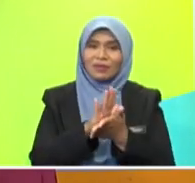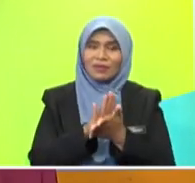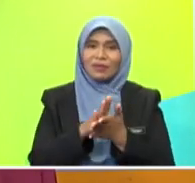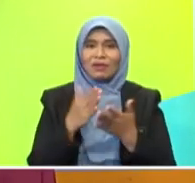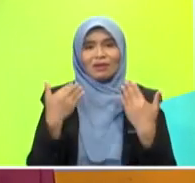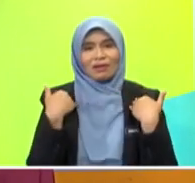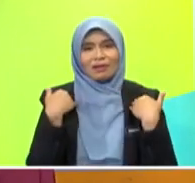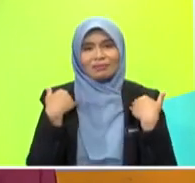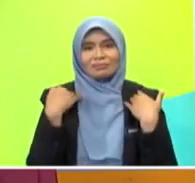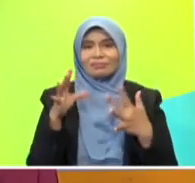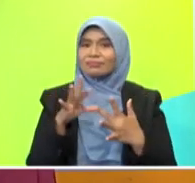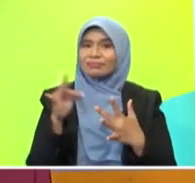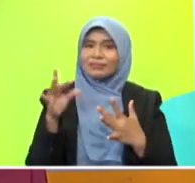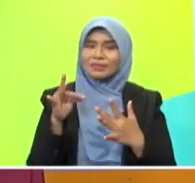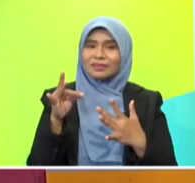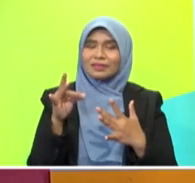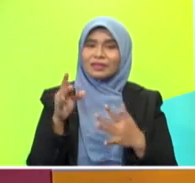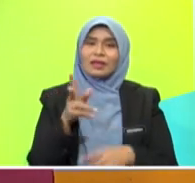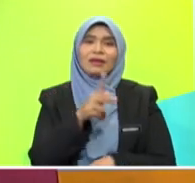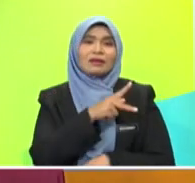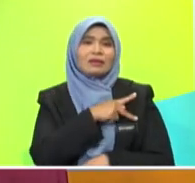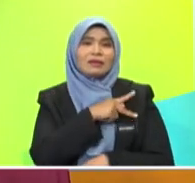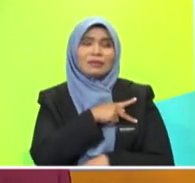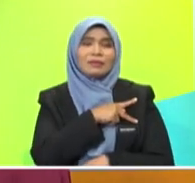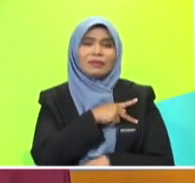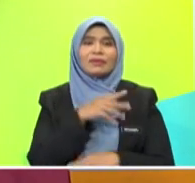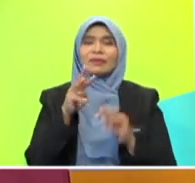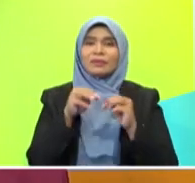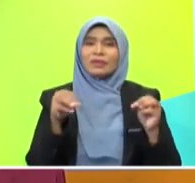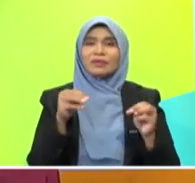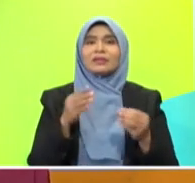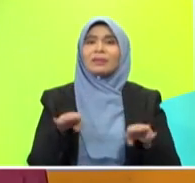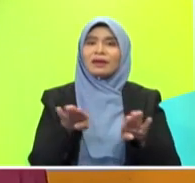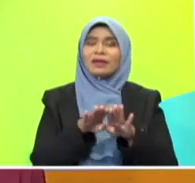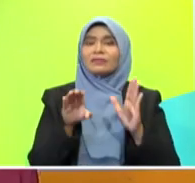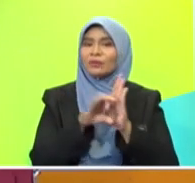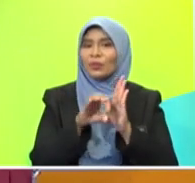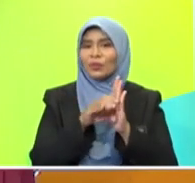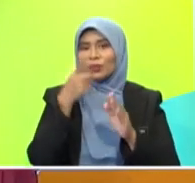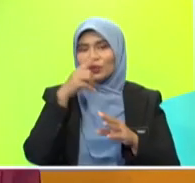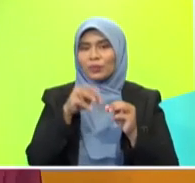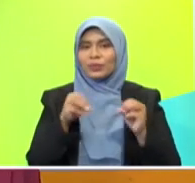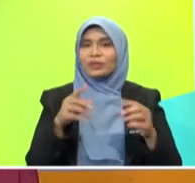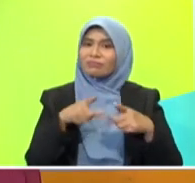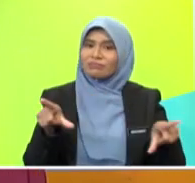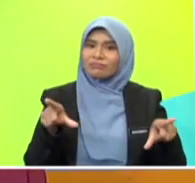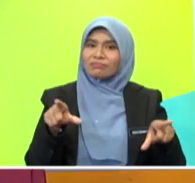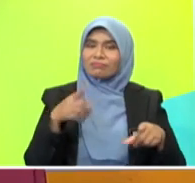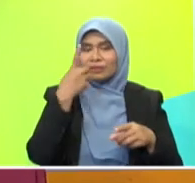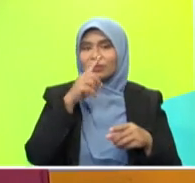melantik pemimpin-pemimpin murid sebagai teladan bagi mereka